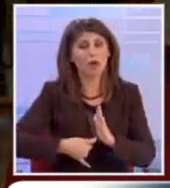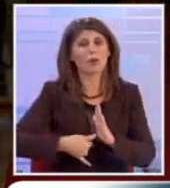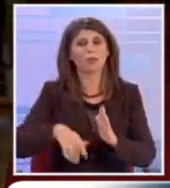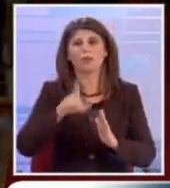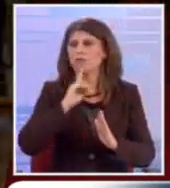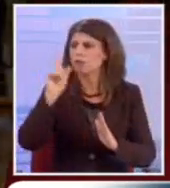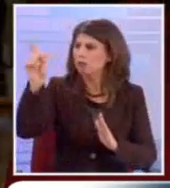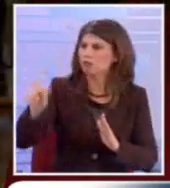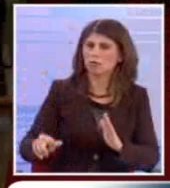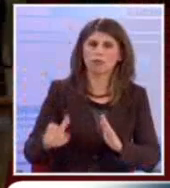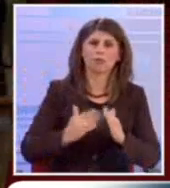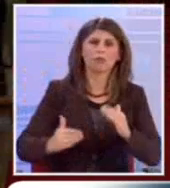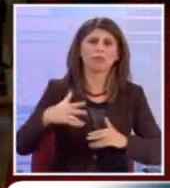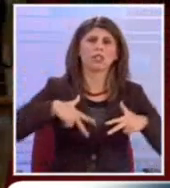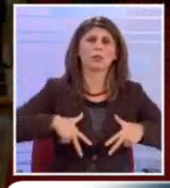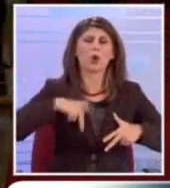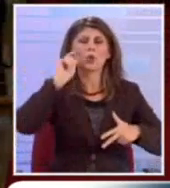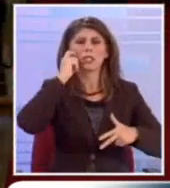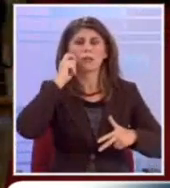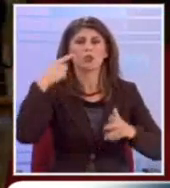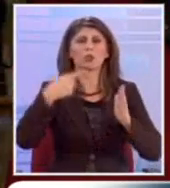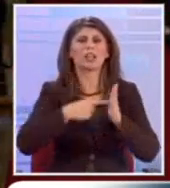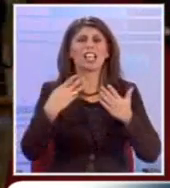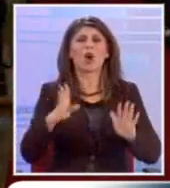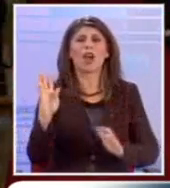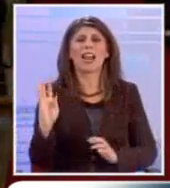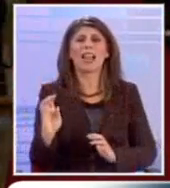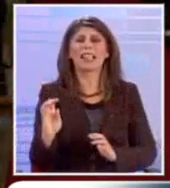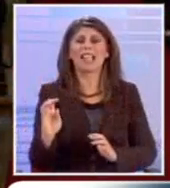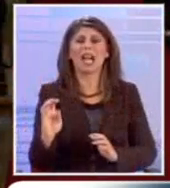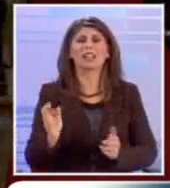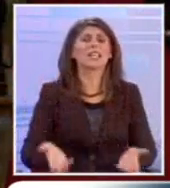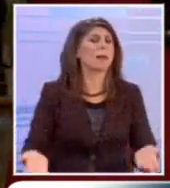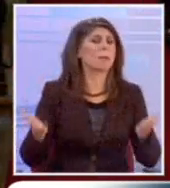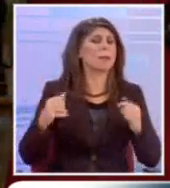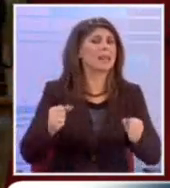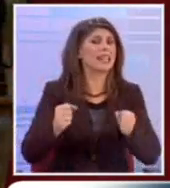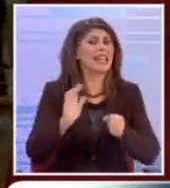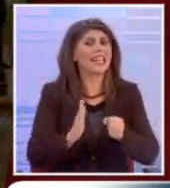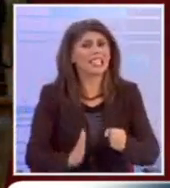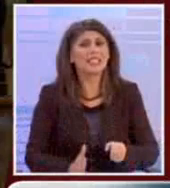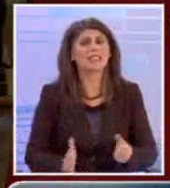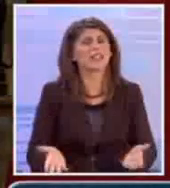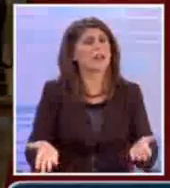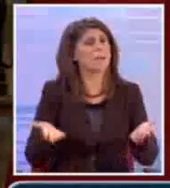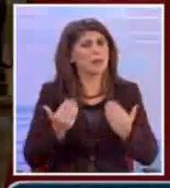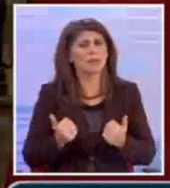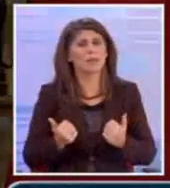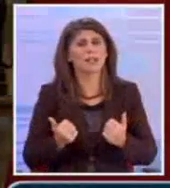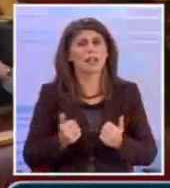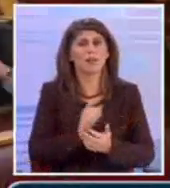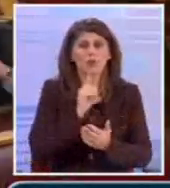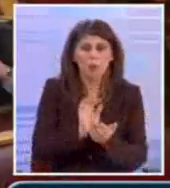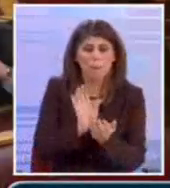να είσαστε υπουργός του Σιμίτη δεκαετία του 90, σαν να μην υπήρχε κρίση, σαν να μην υπήρχε